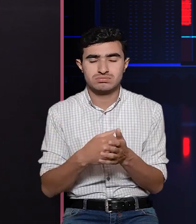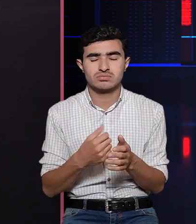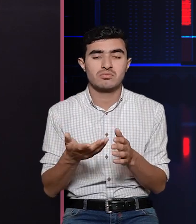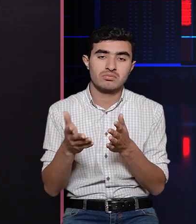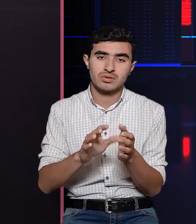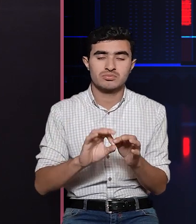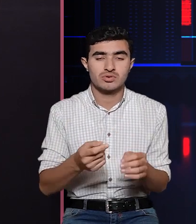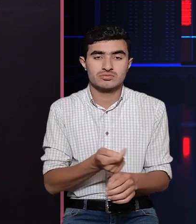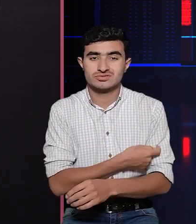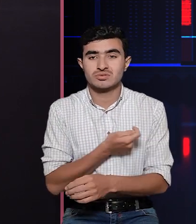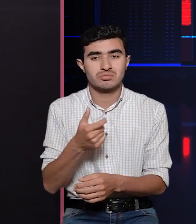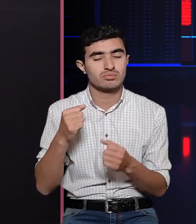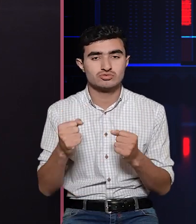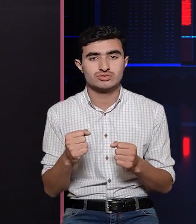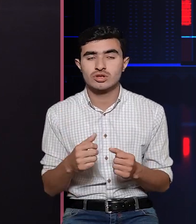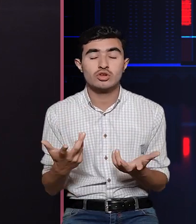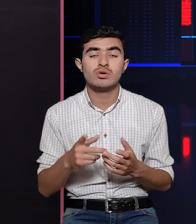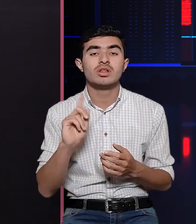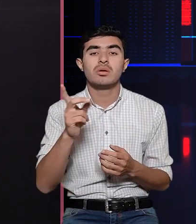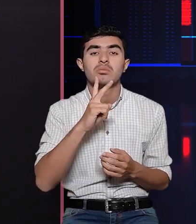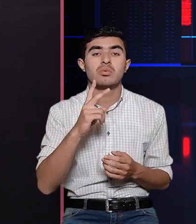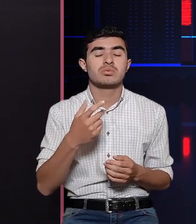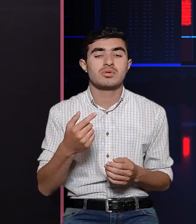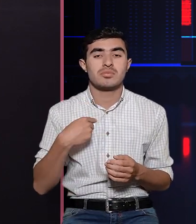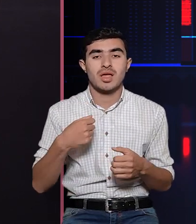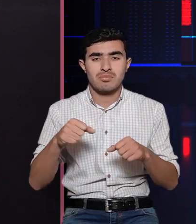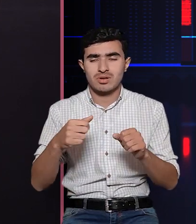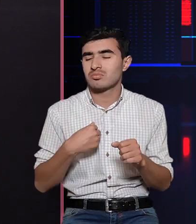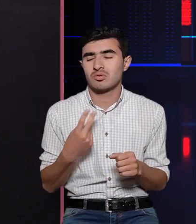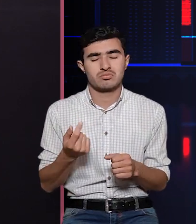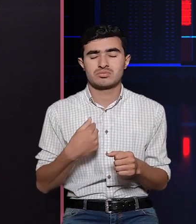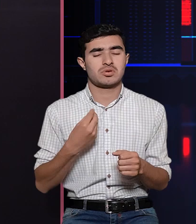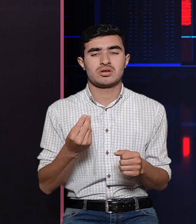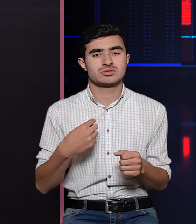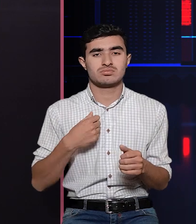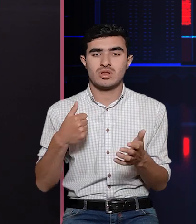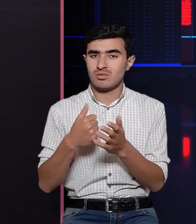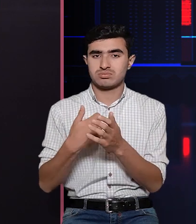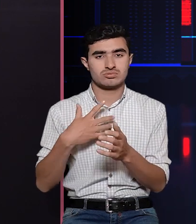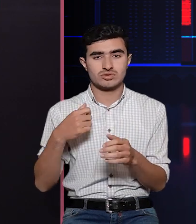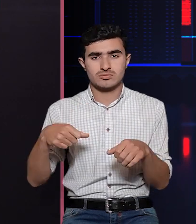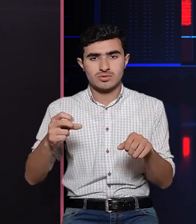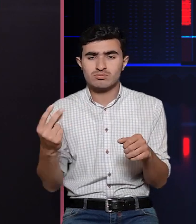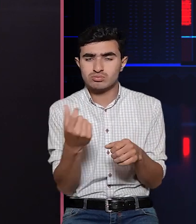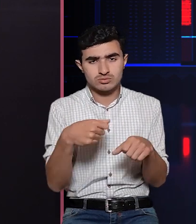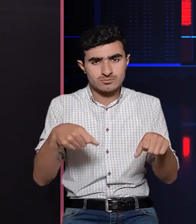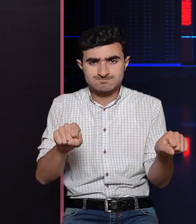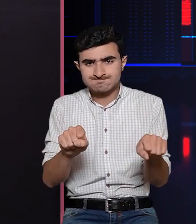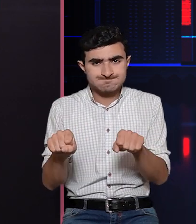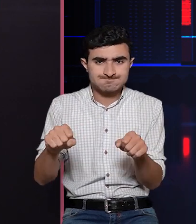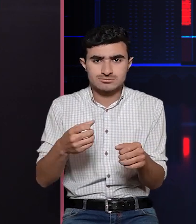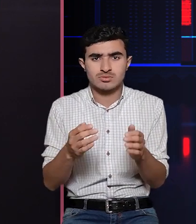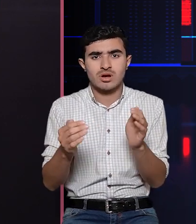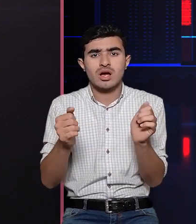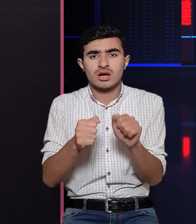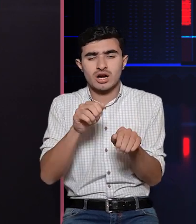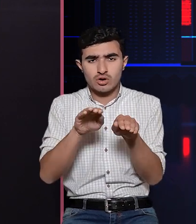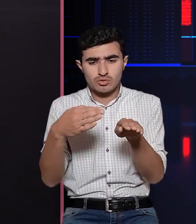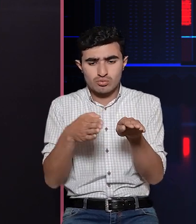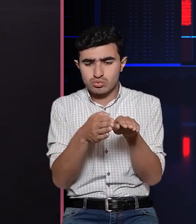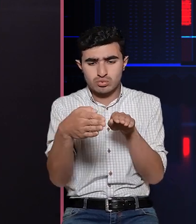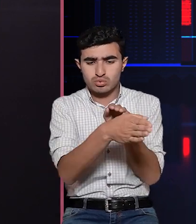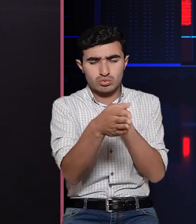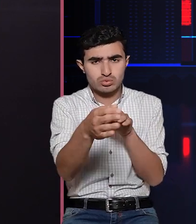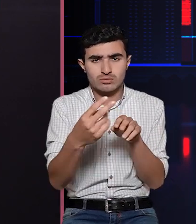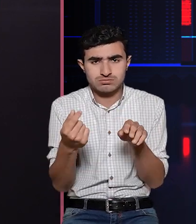نہیں کر سکتا. سب سوچتے ہیں میرے ساتھ حادثہ نہیں ہوگا, لیکن جب وہ سڑک پہ نکلتے ہیں اور جلد بازی کرتے ہیں, گاڑیوں کے درمیان میں سے جاتے